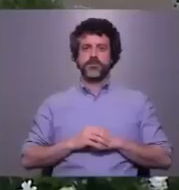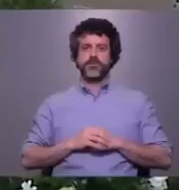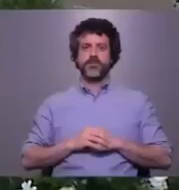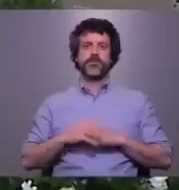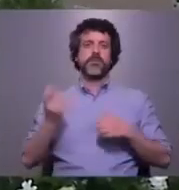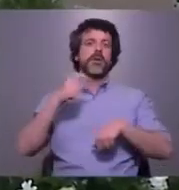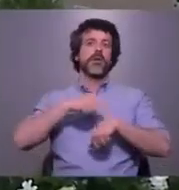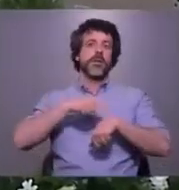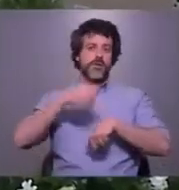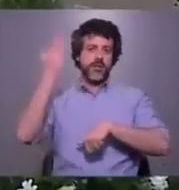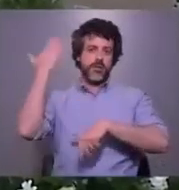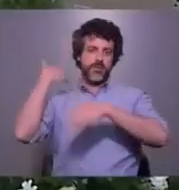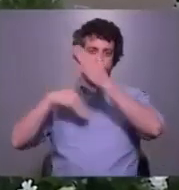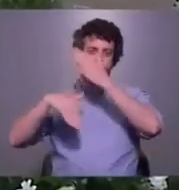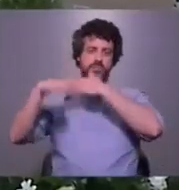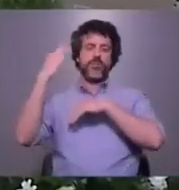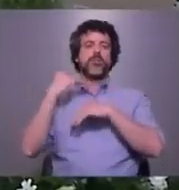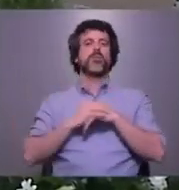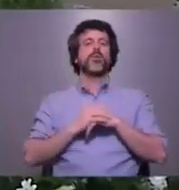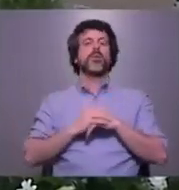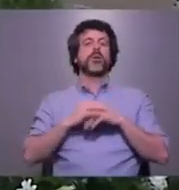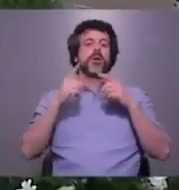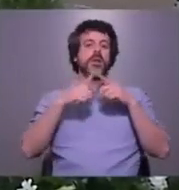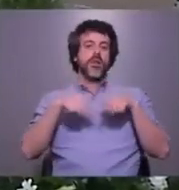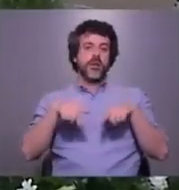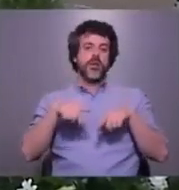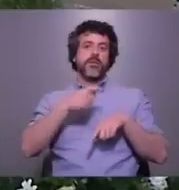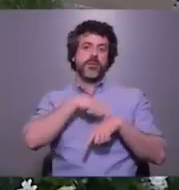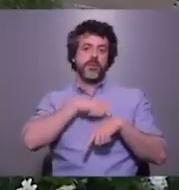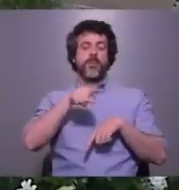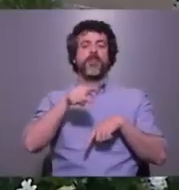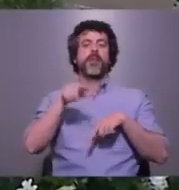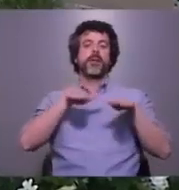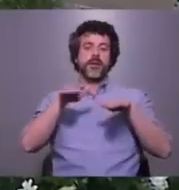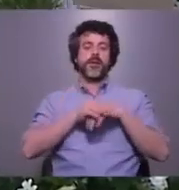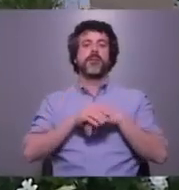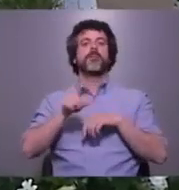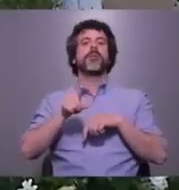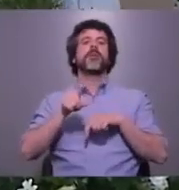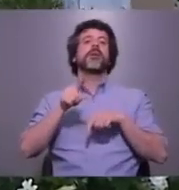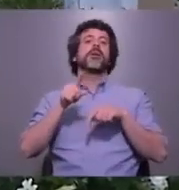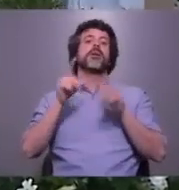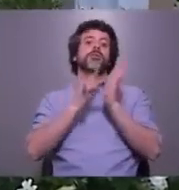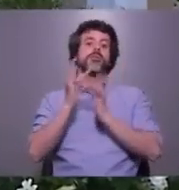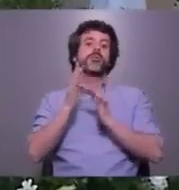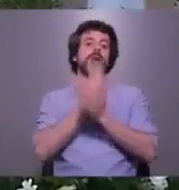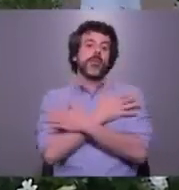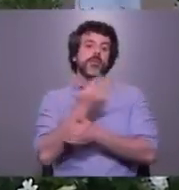In quel tempo Gesù chiamò a sé i dodici e prese a